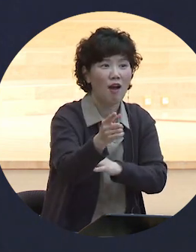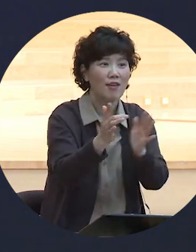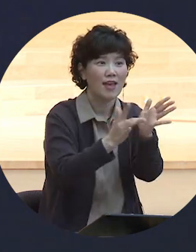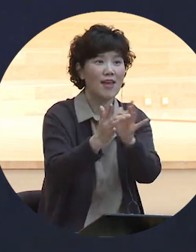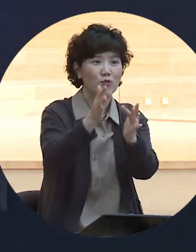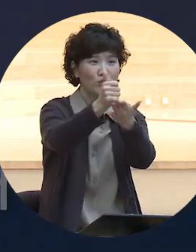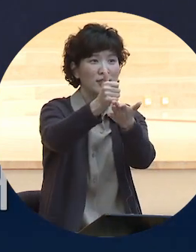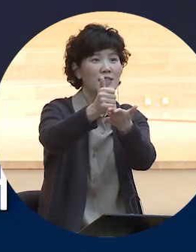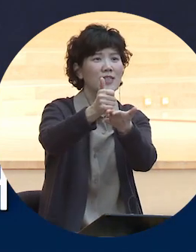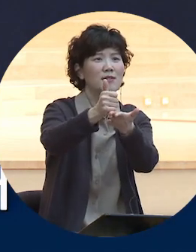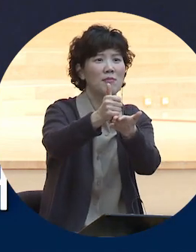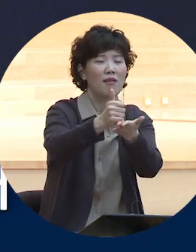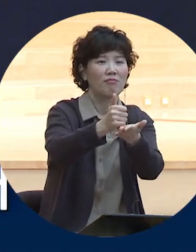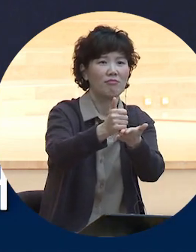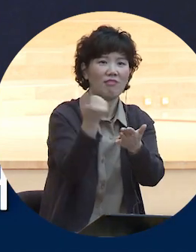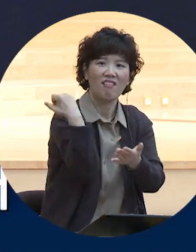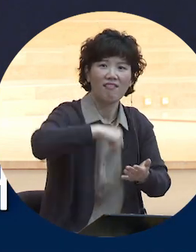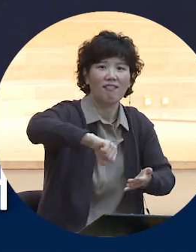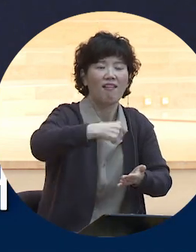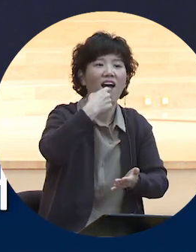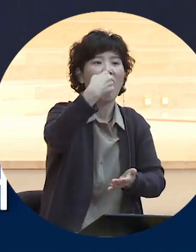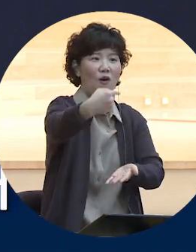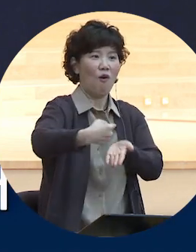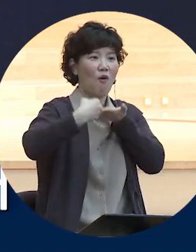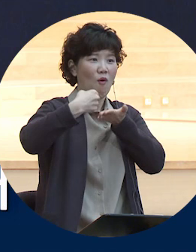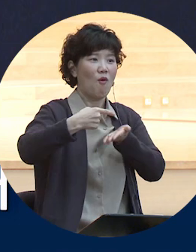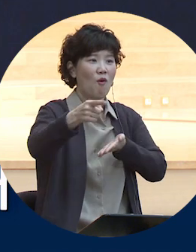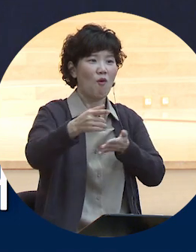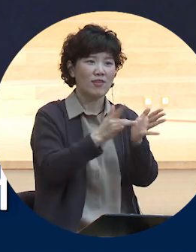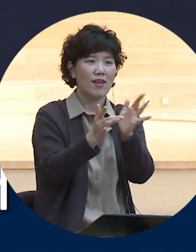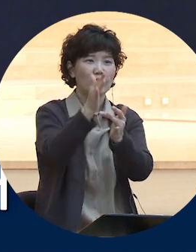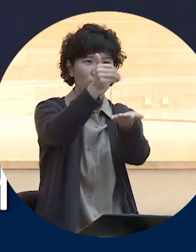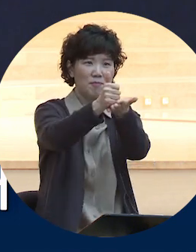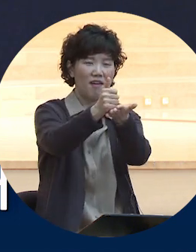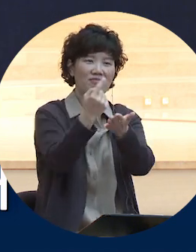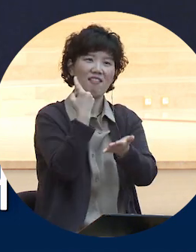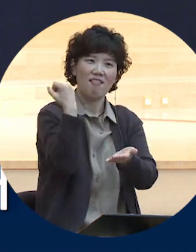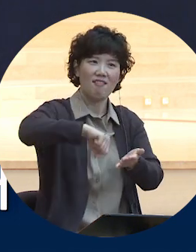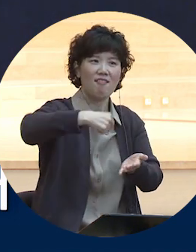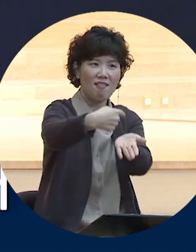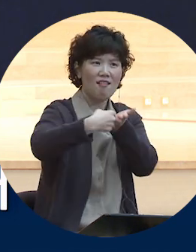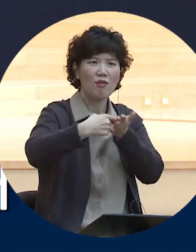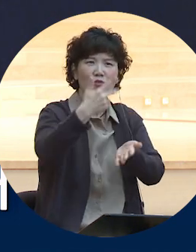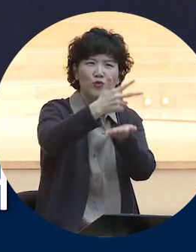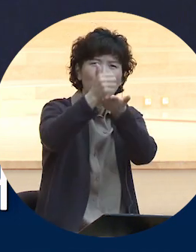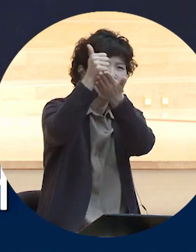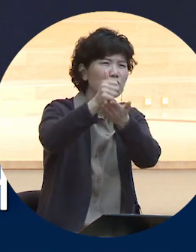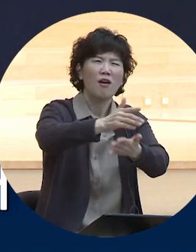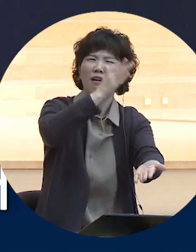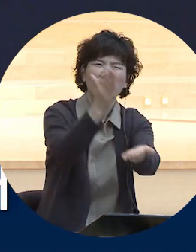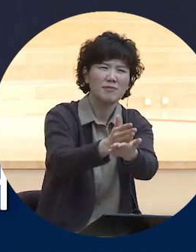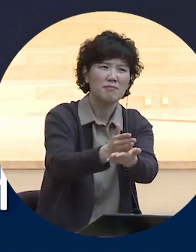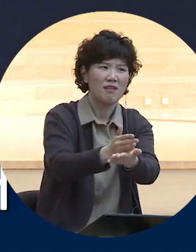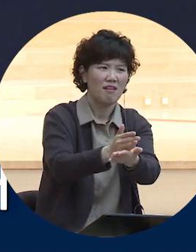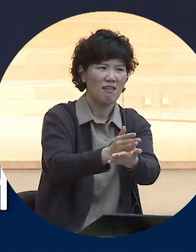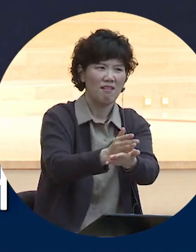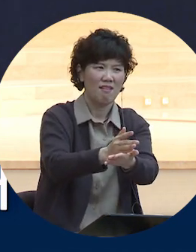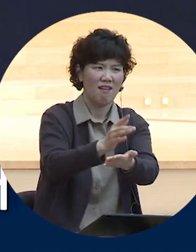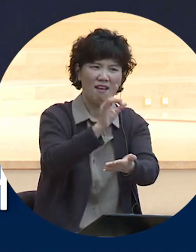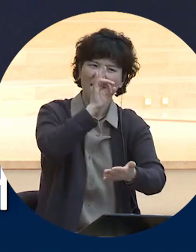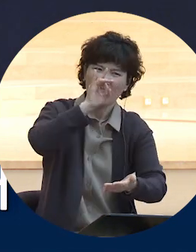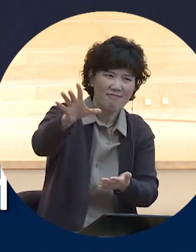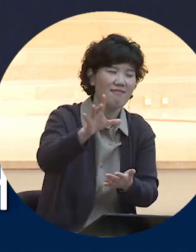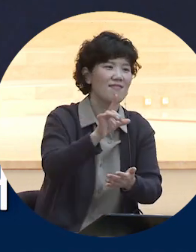붙잡고 막 항변을 합니다. 베드로가 예수를 붙들고 항변하여 이르되 주여 그리 마옵소서. 이 일이 결코 죽게